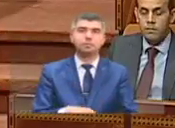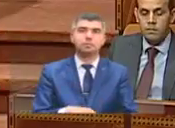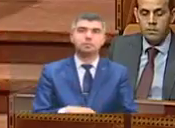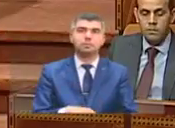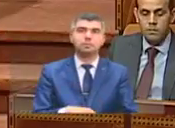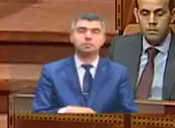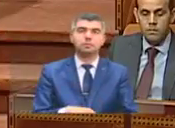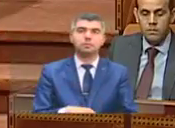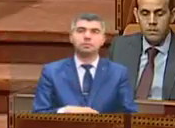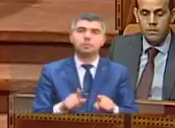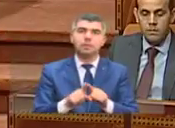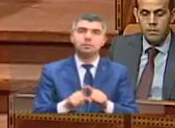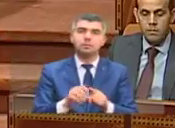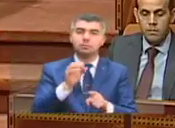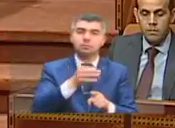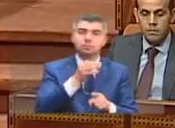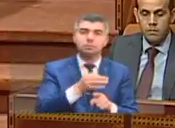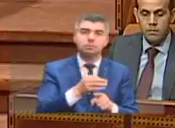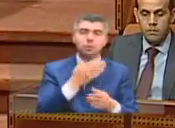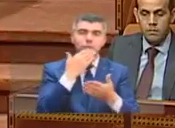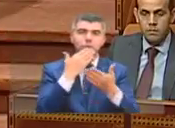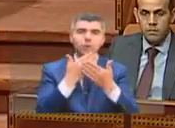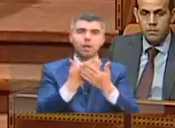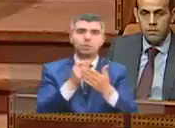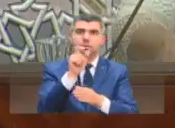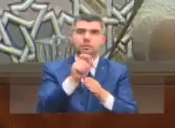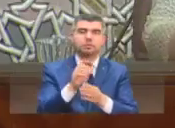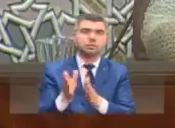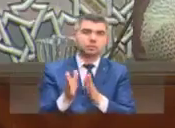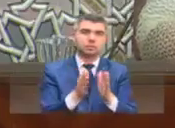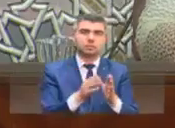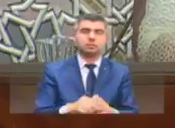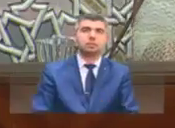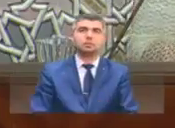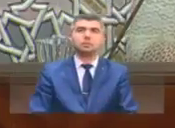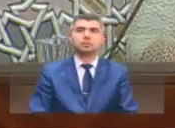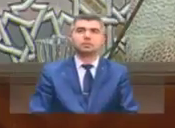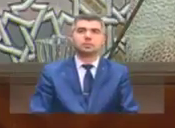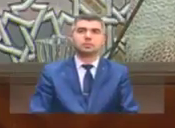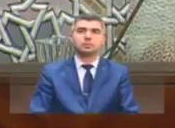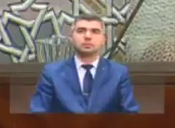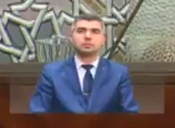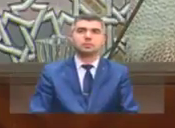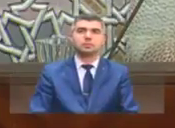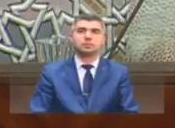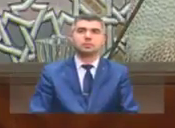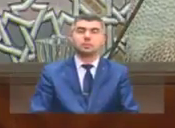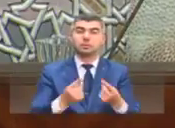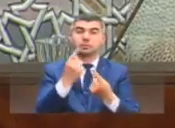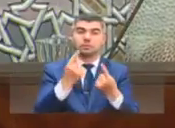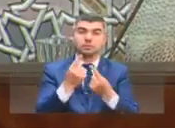وتطالب يعني بتفعيل هذه الاتفاقيات. شكرا شكرا شكرا. اذا تعقيبات اضافية حول